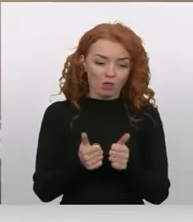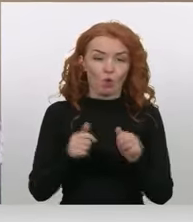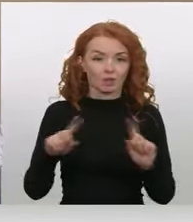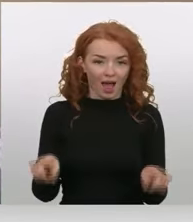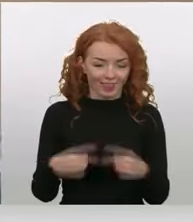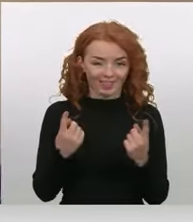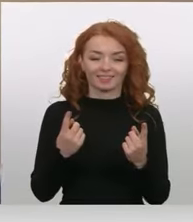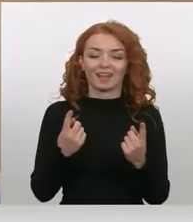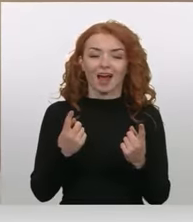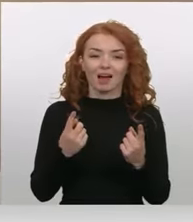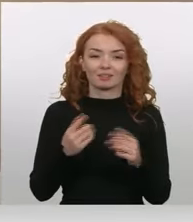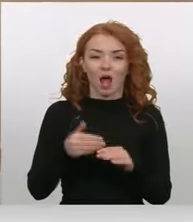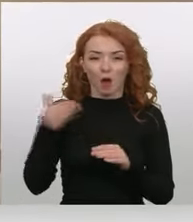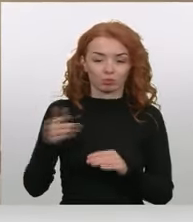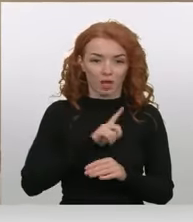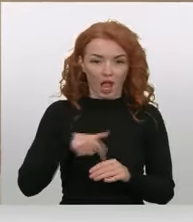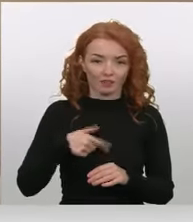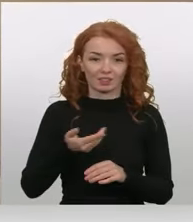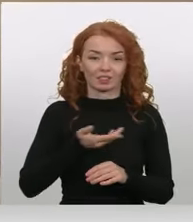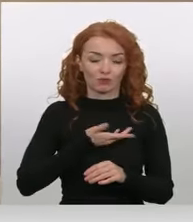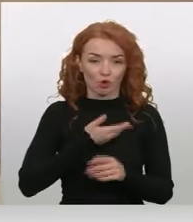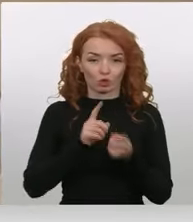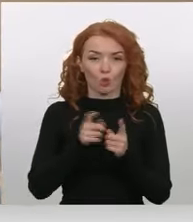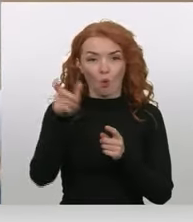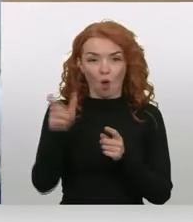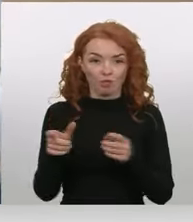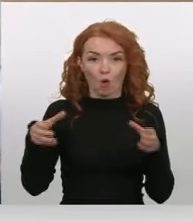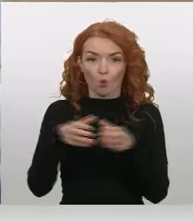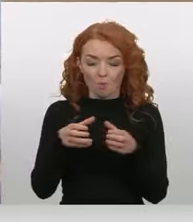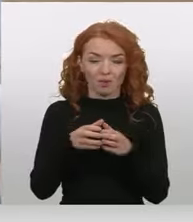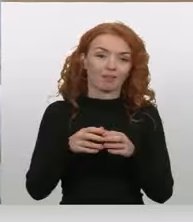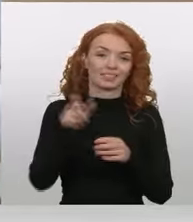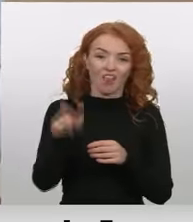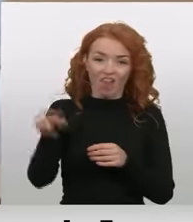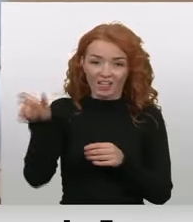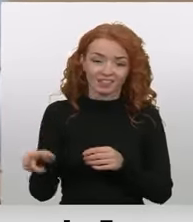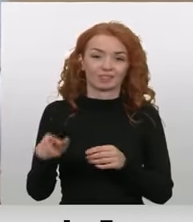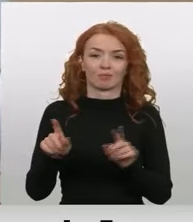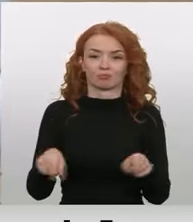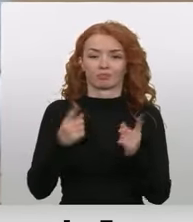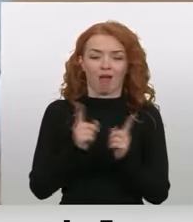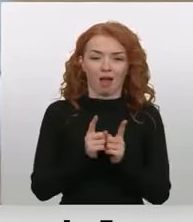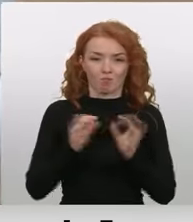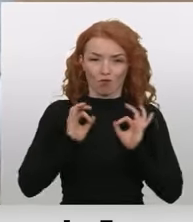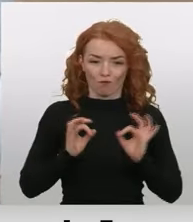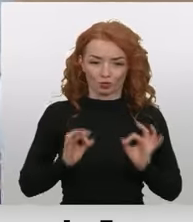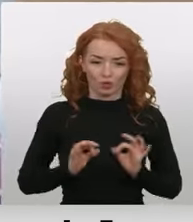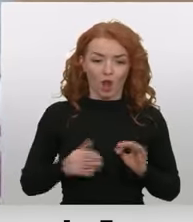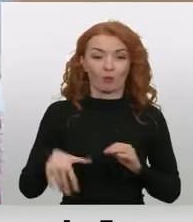attīstās diasporas skolotāju kopiena. Attīstās cilvēcīgi, attīstās profesionāli. Mums visiem